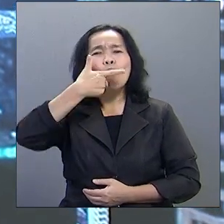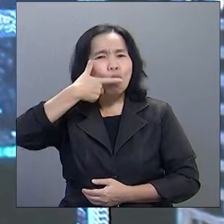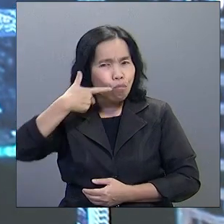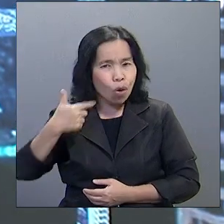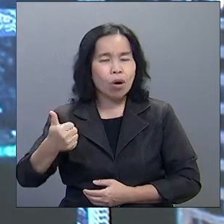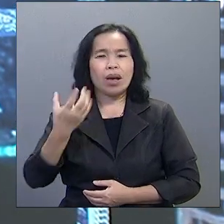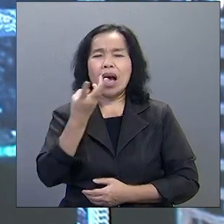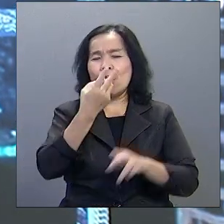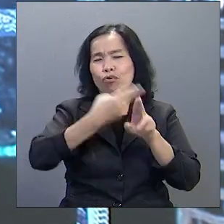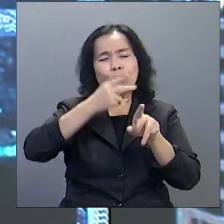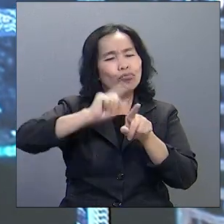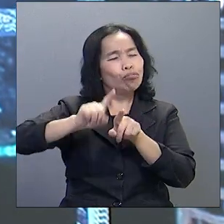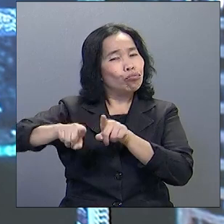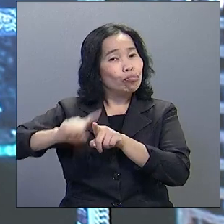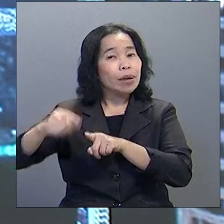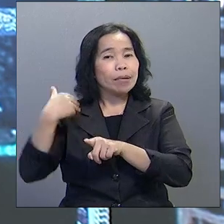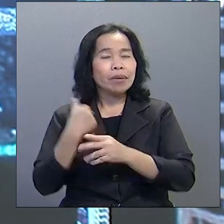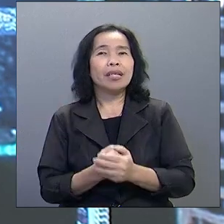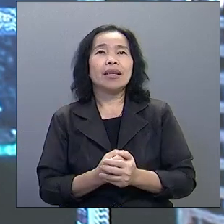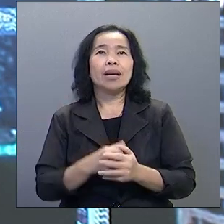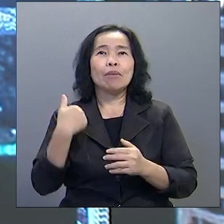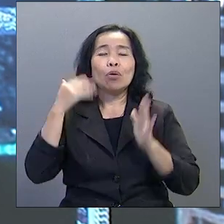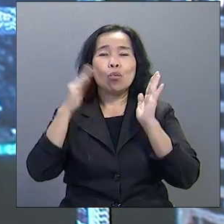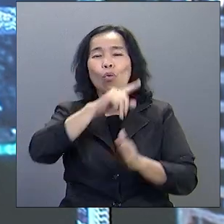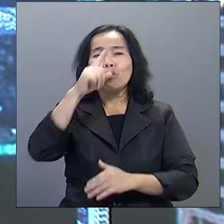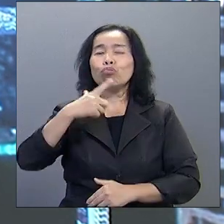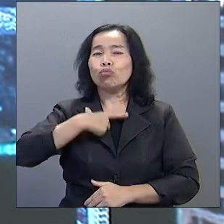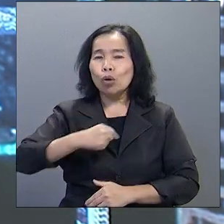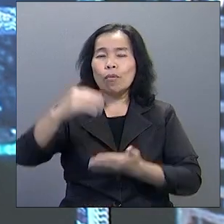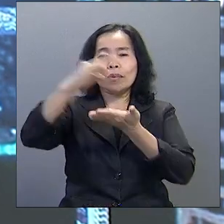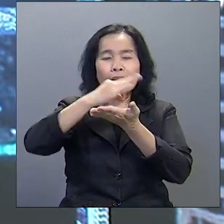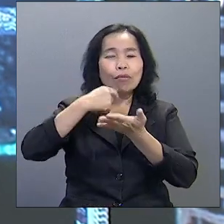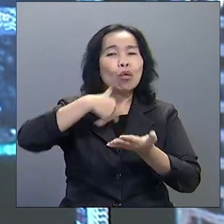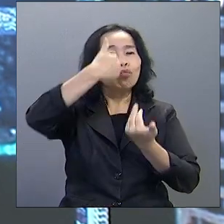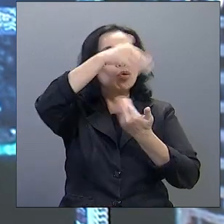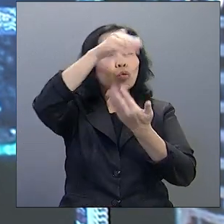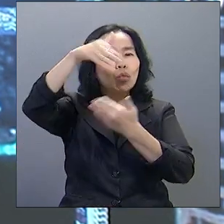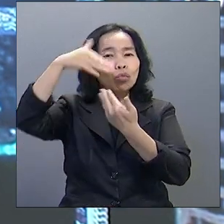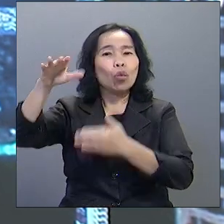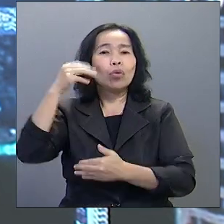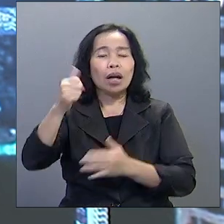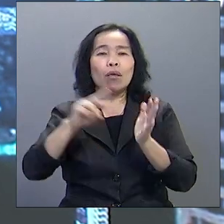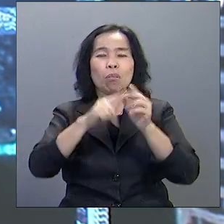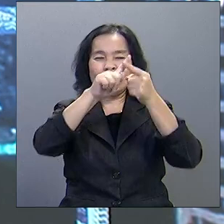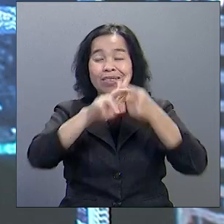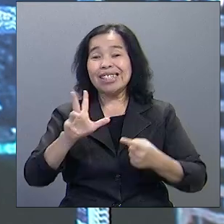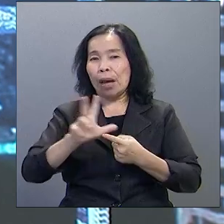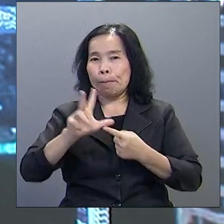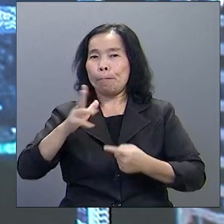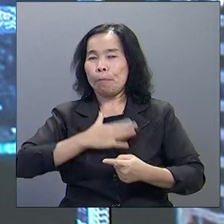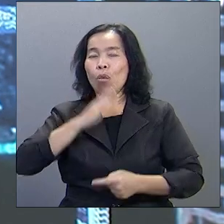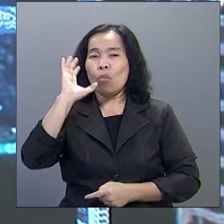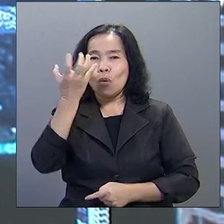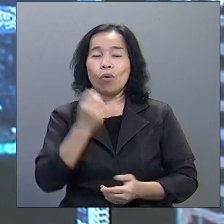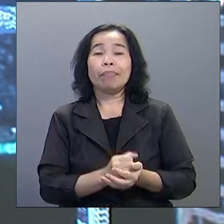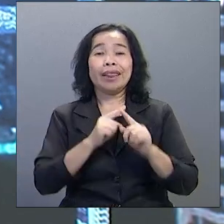มีมากมายหลากหลายสายพันธุ์แถมยังได้รับความนิยมถึงขั้นที่เราสามารถส่งออกติดอันดับ 3ของโลกด้วยนะคะแต่ว่า